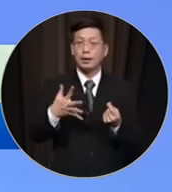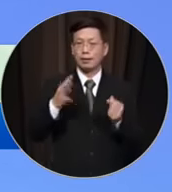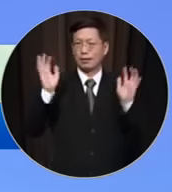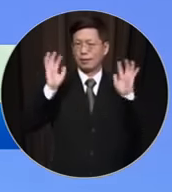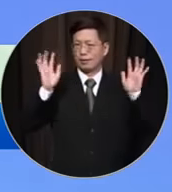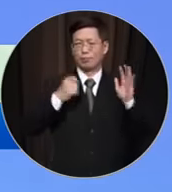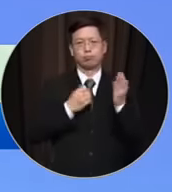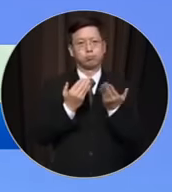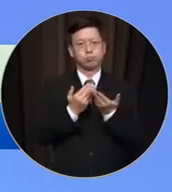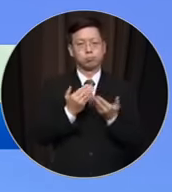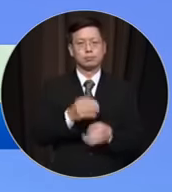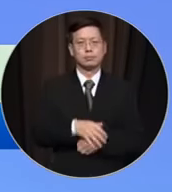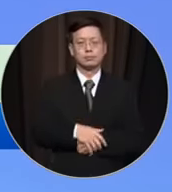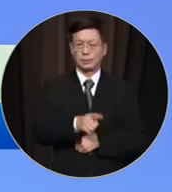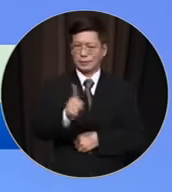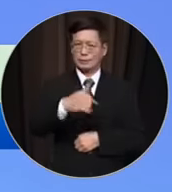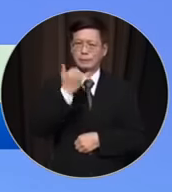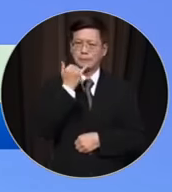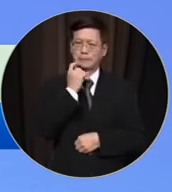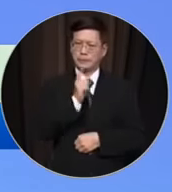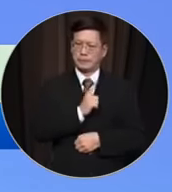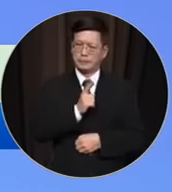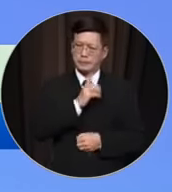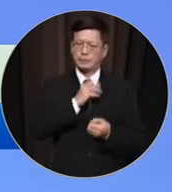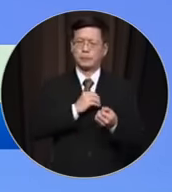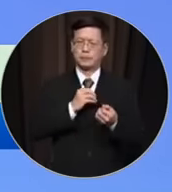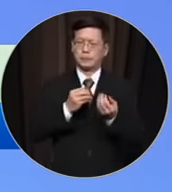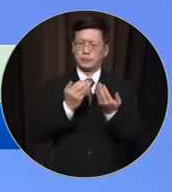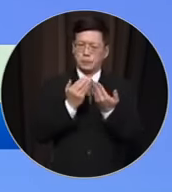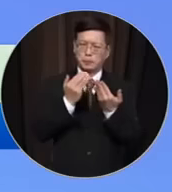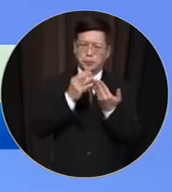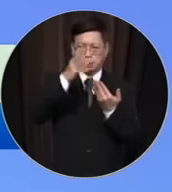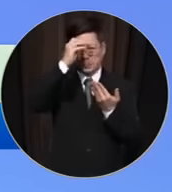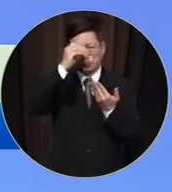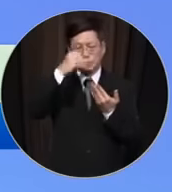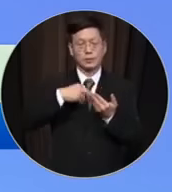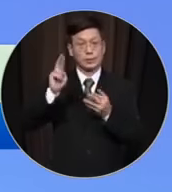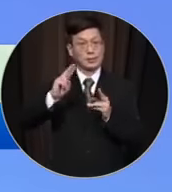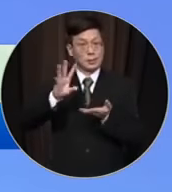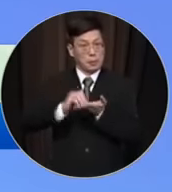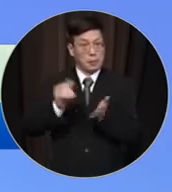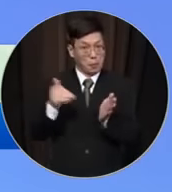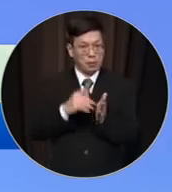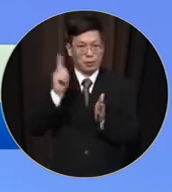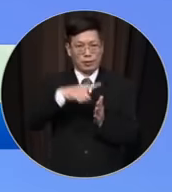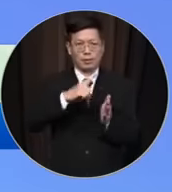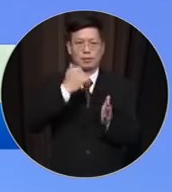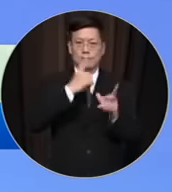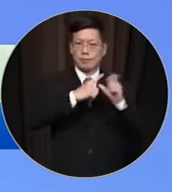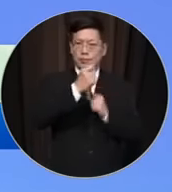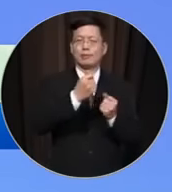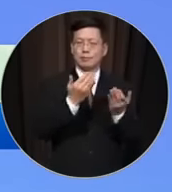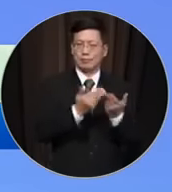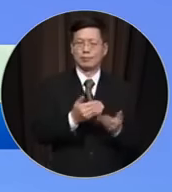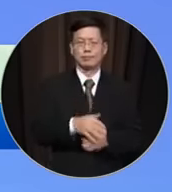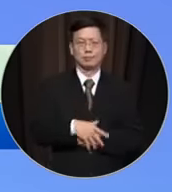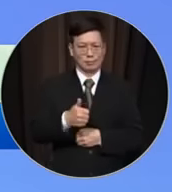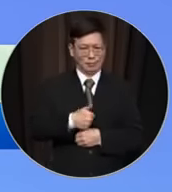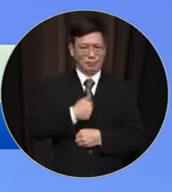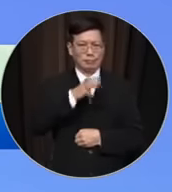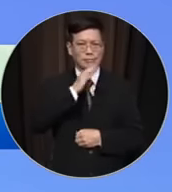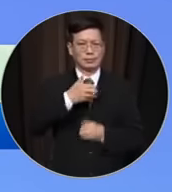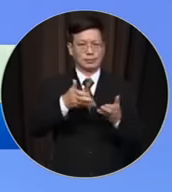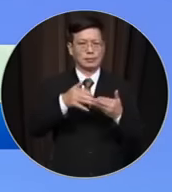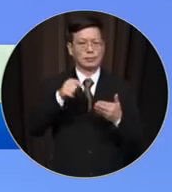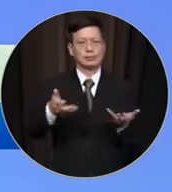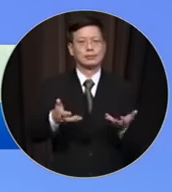要念书，他才有办法能够充电，然后才有办法带回家用，所以 一定要念书，念书是翻转一个家庭非